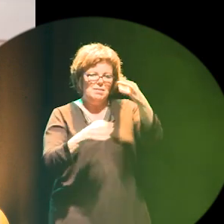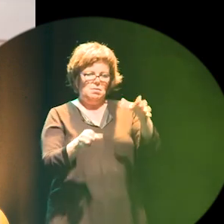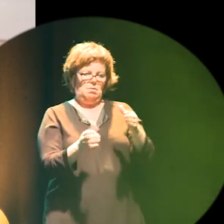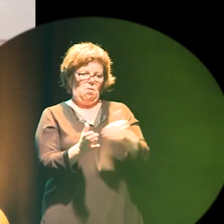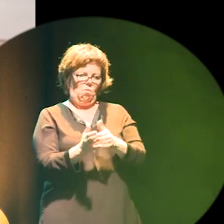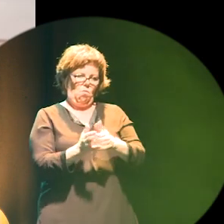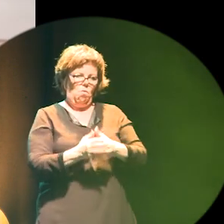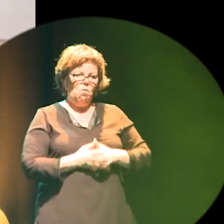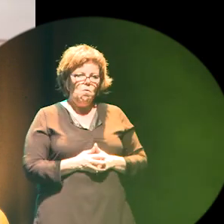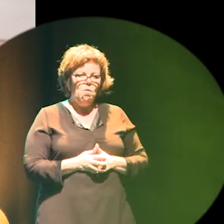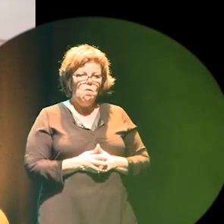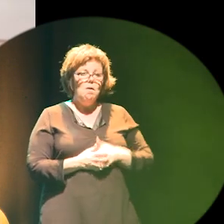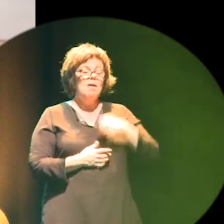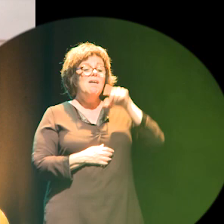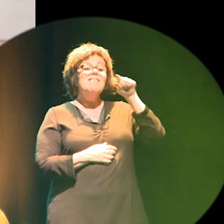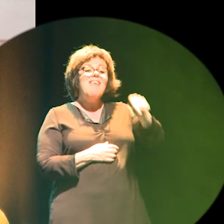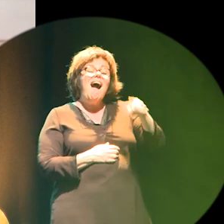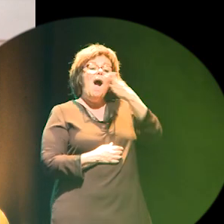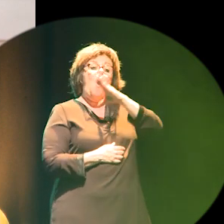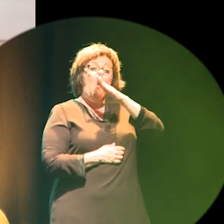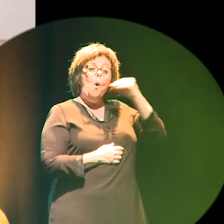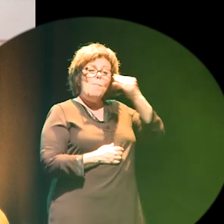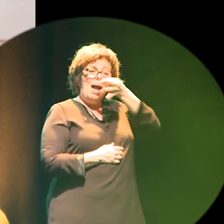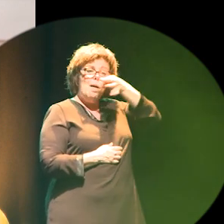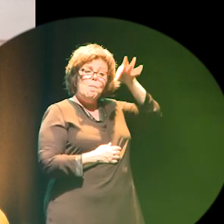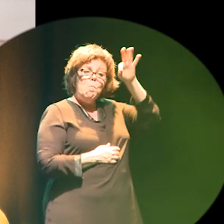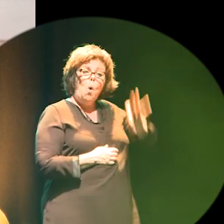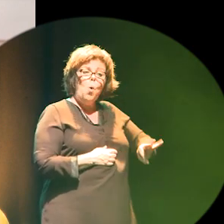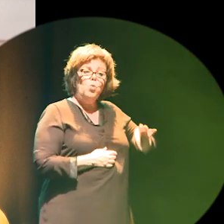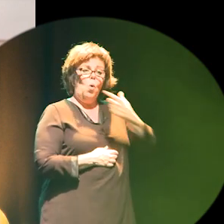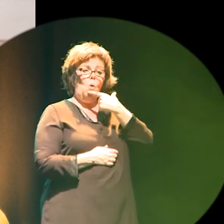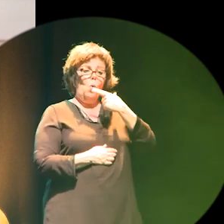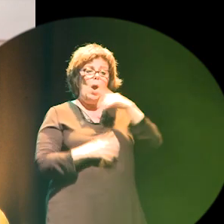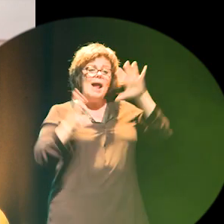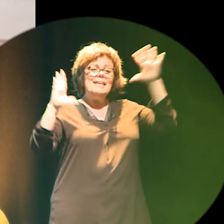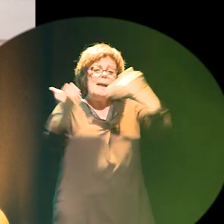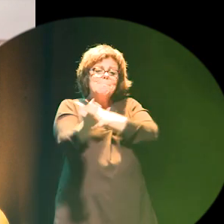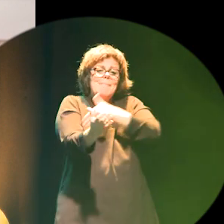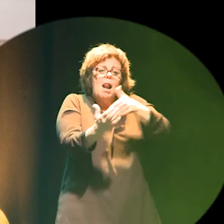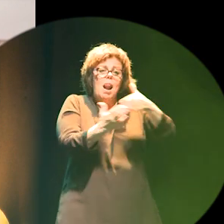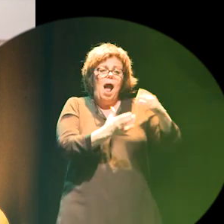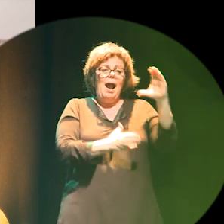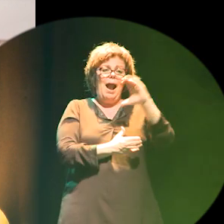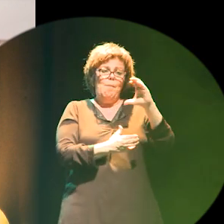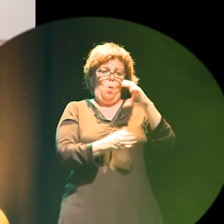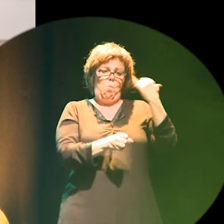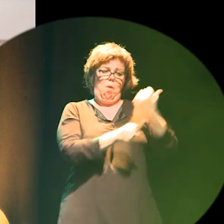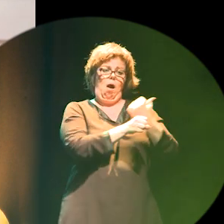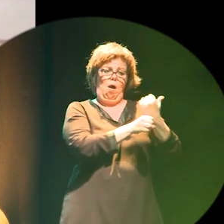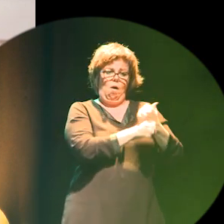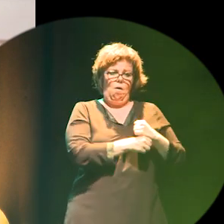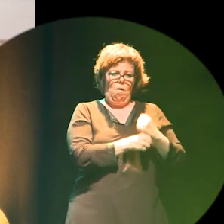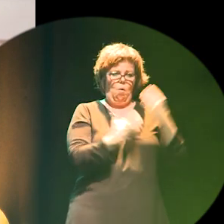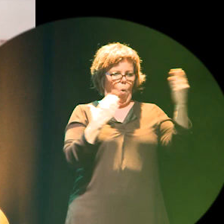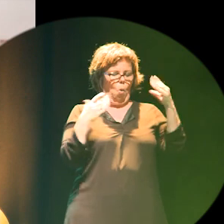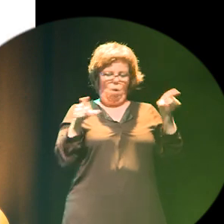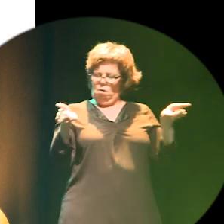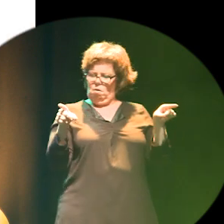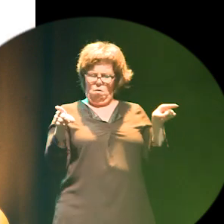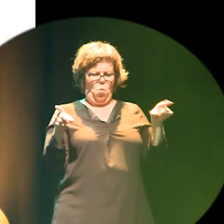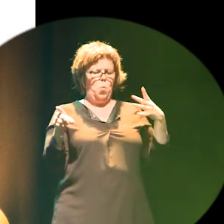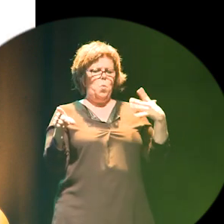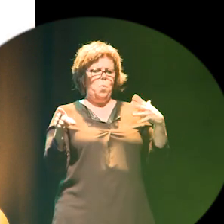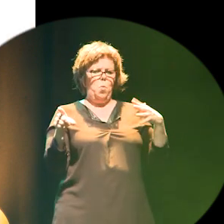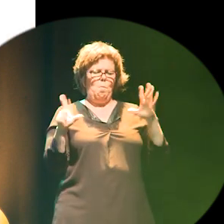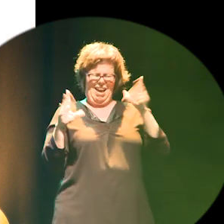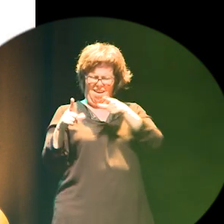humaine via la combustion fossile est de l'ordre de 10 milliards de tonnes de carbone par an, équivalent. Oula. Alors, d'où